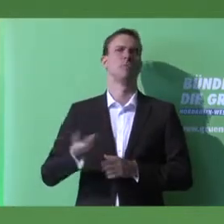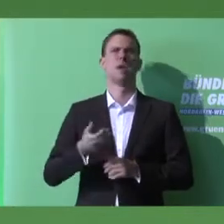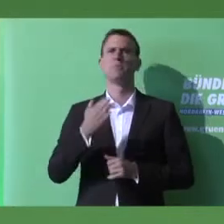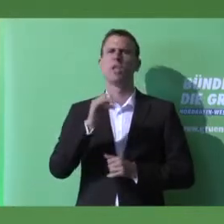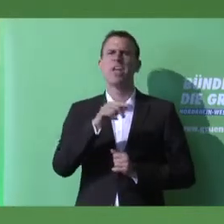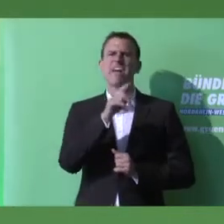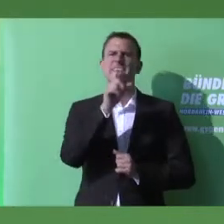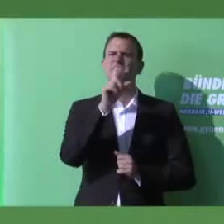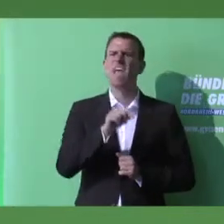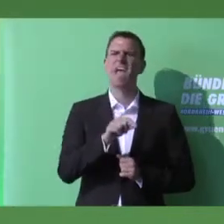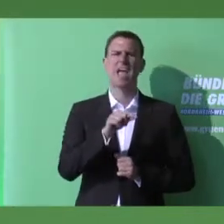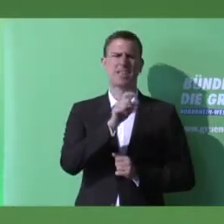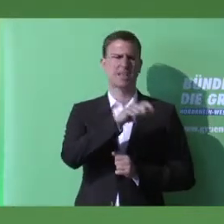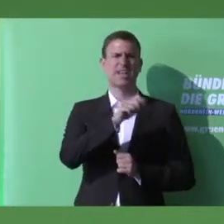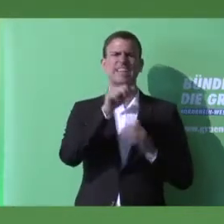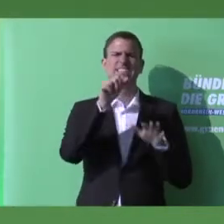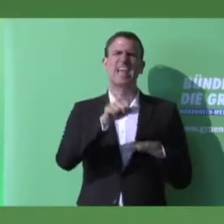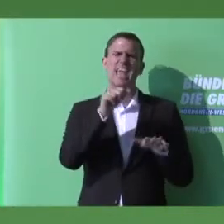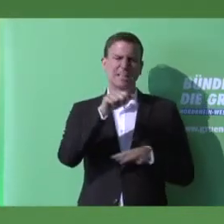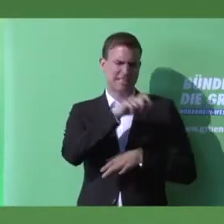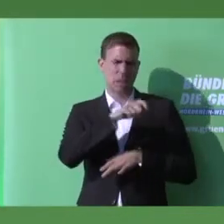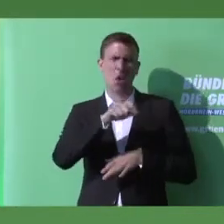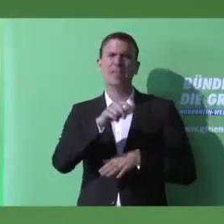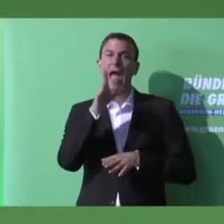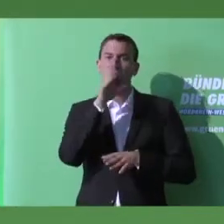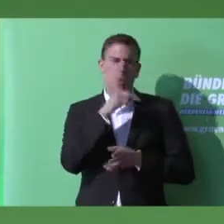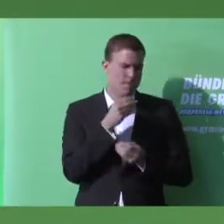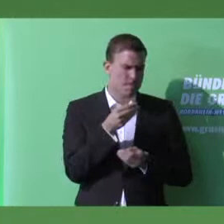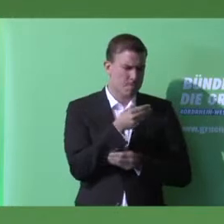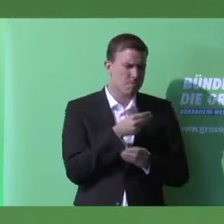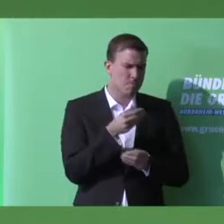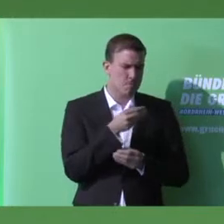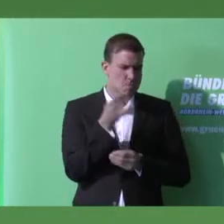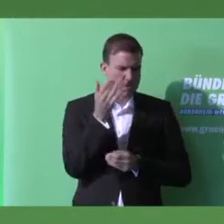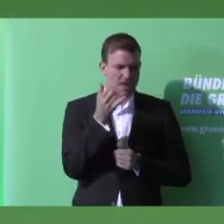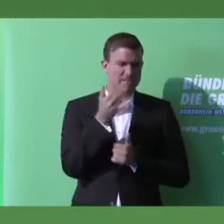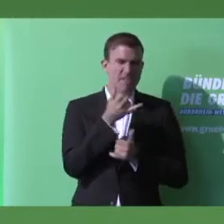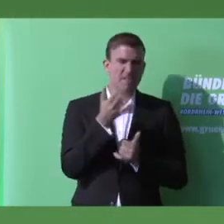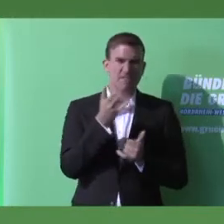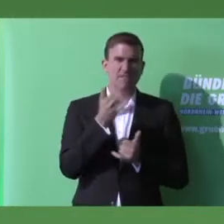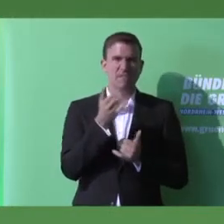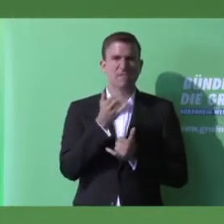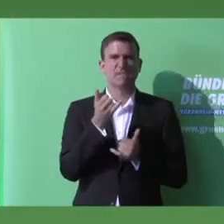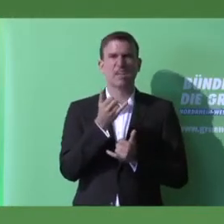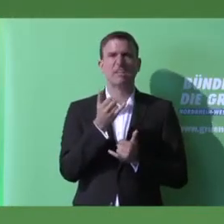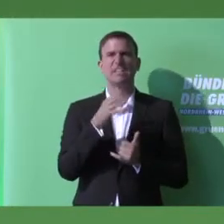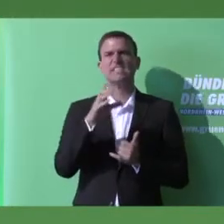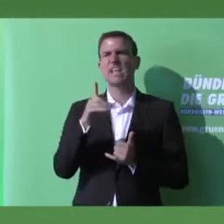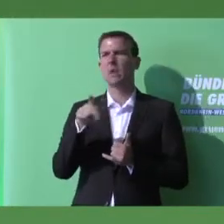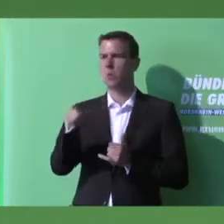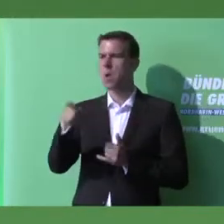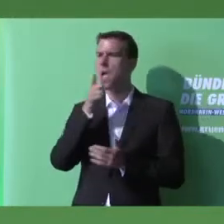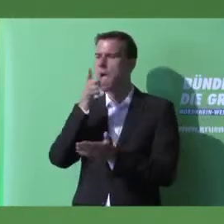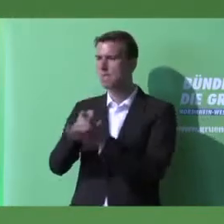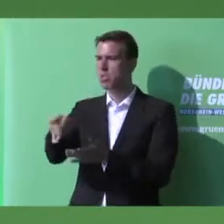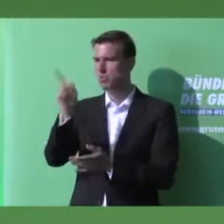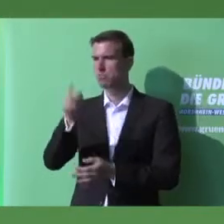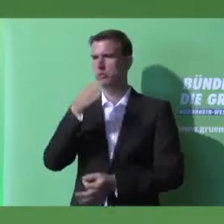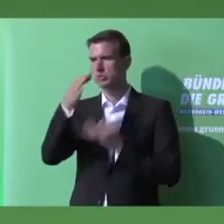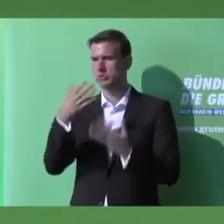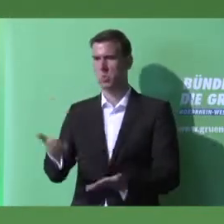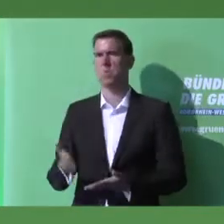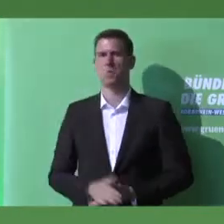wenige 16 anonyme Leute sich das aus, was alle CDUler sagen sollen. Was sind wir